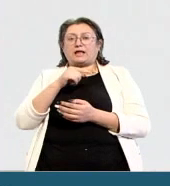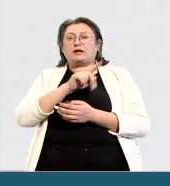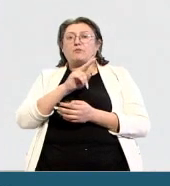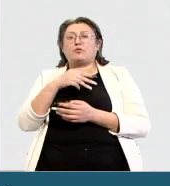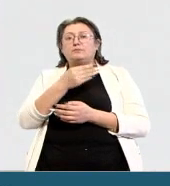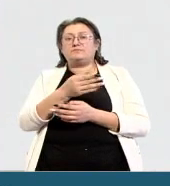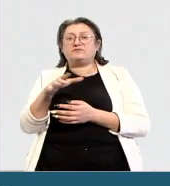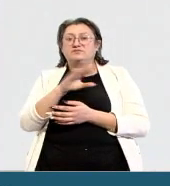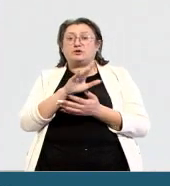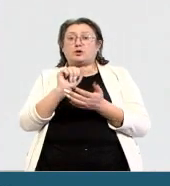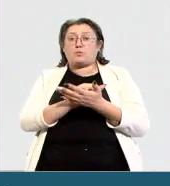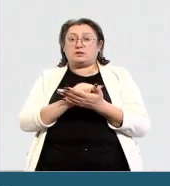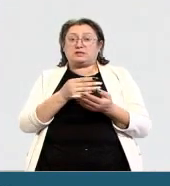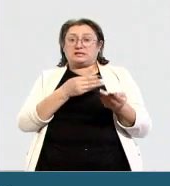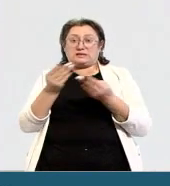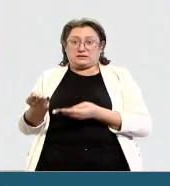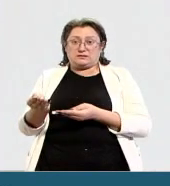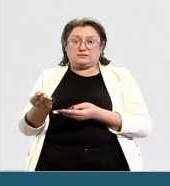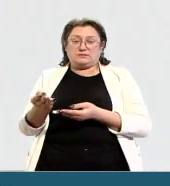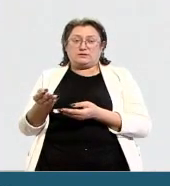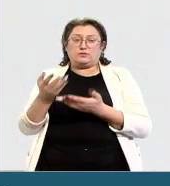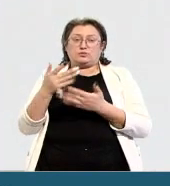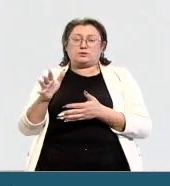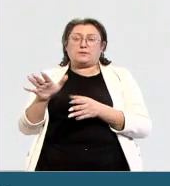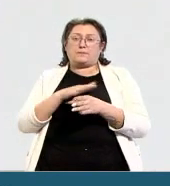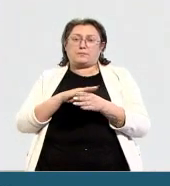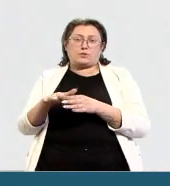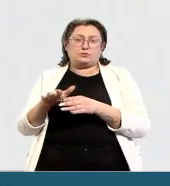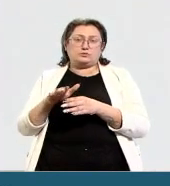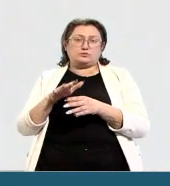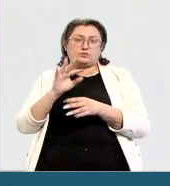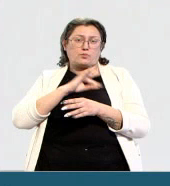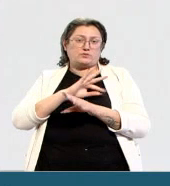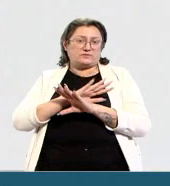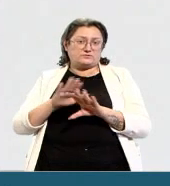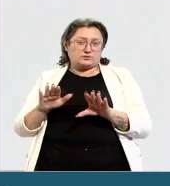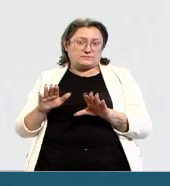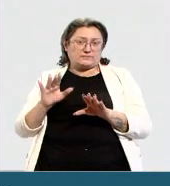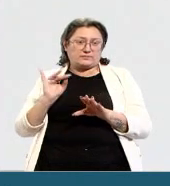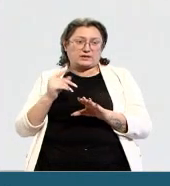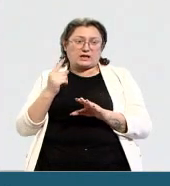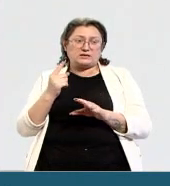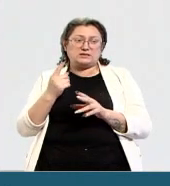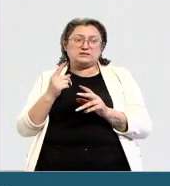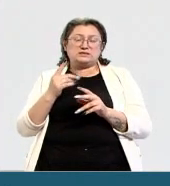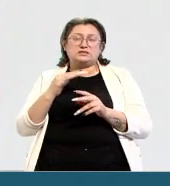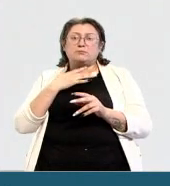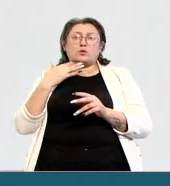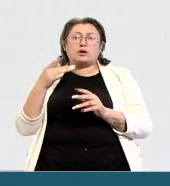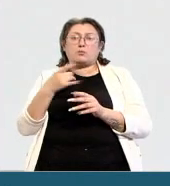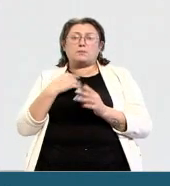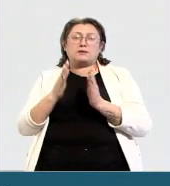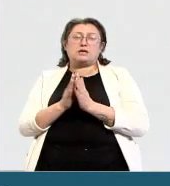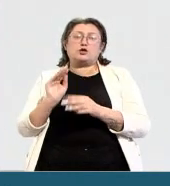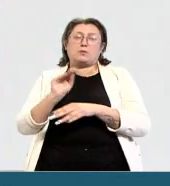то есть как бы все подали документы, мы уже его практически освоили. И одним из немногих регионов мы